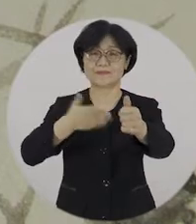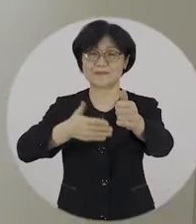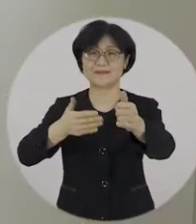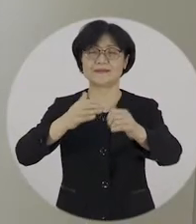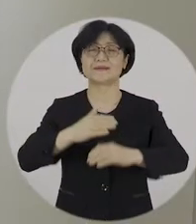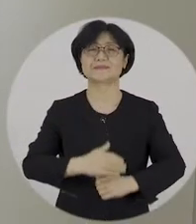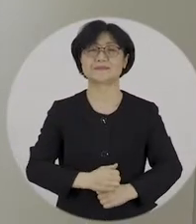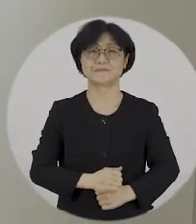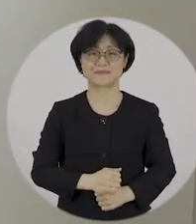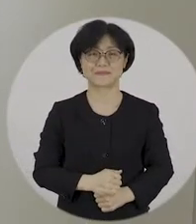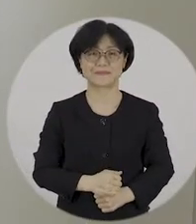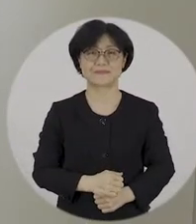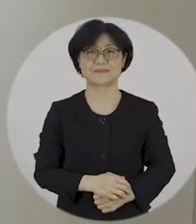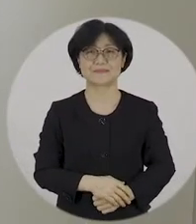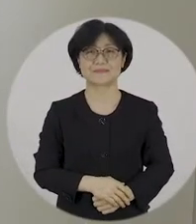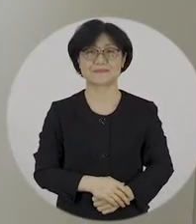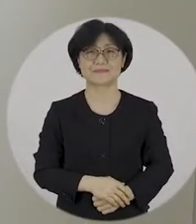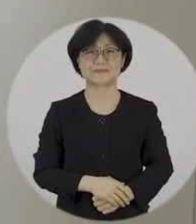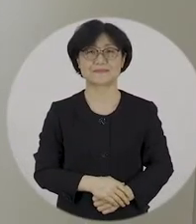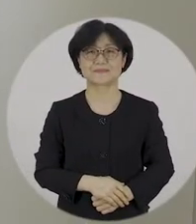미술관 으로 문의하면 됩니다